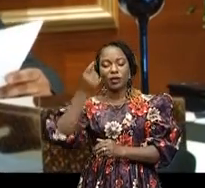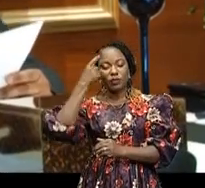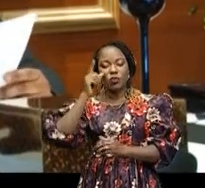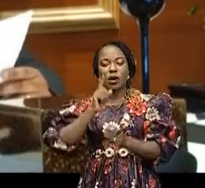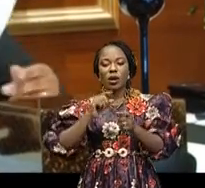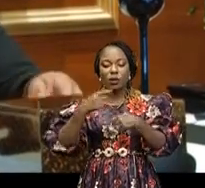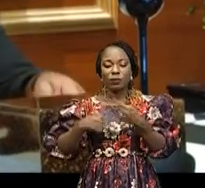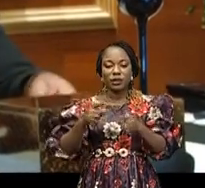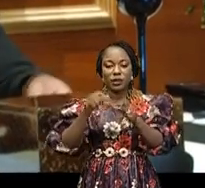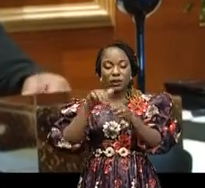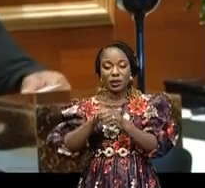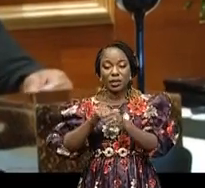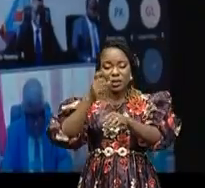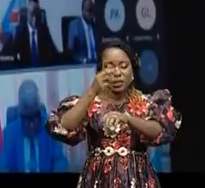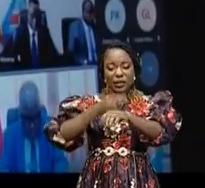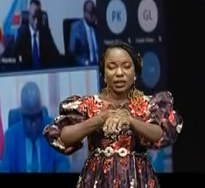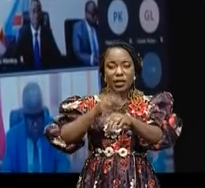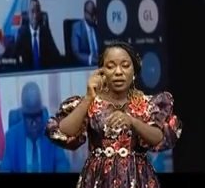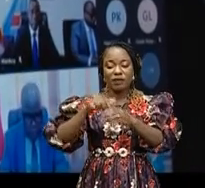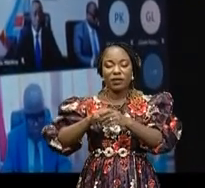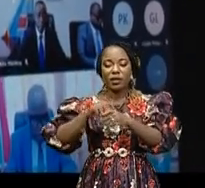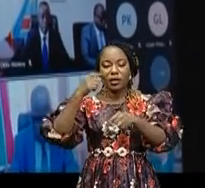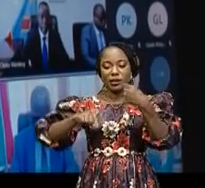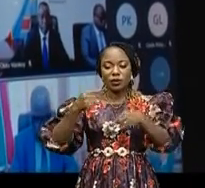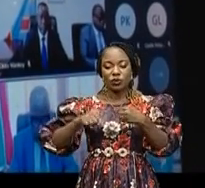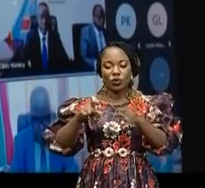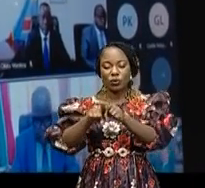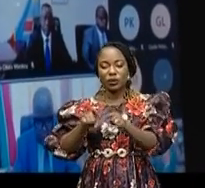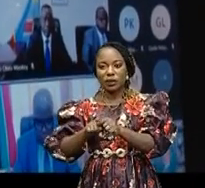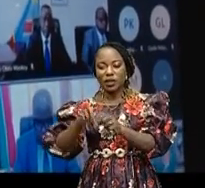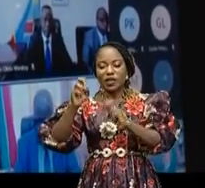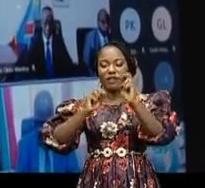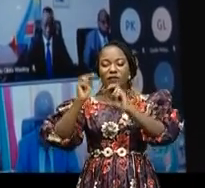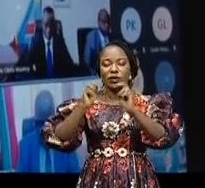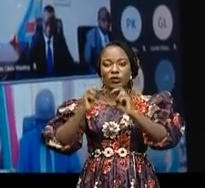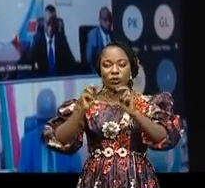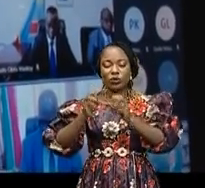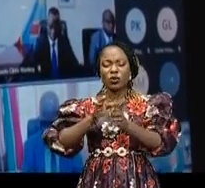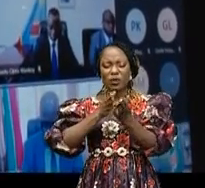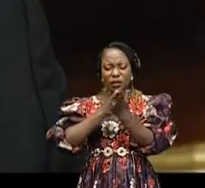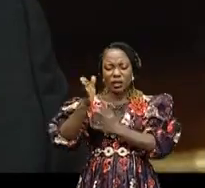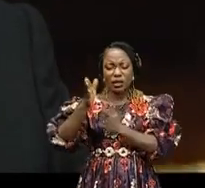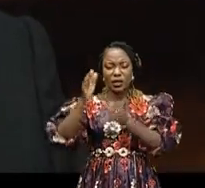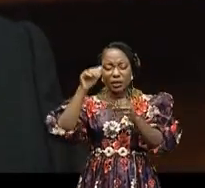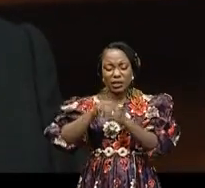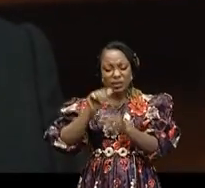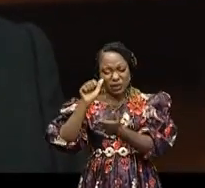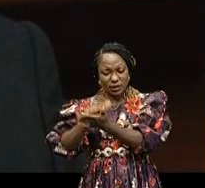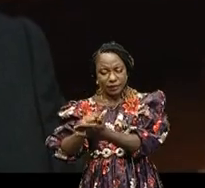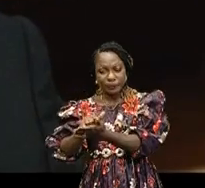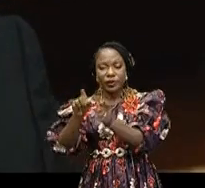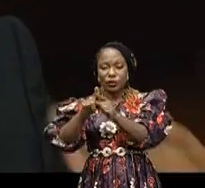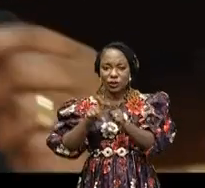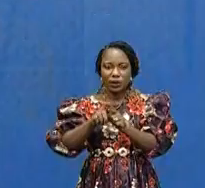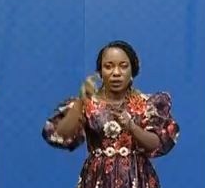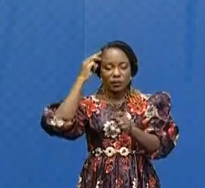procéder, dans un bref délai avec le concours de parties prenantes, à une évaluation minutieuse de l'état de ses préalables. Les